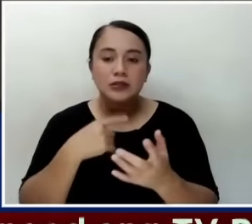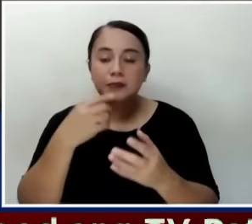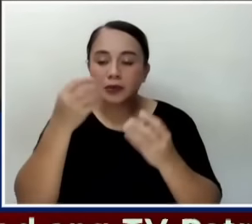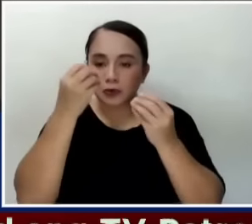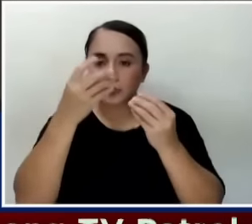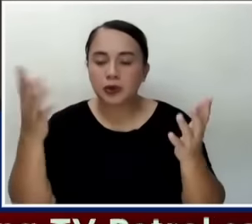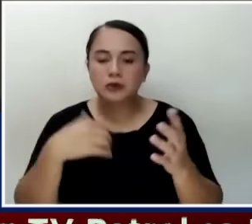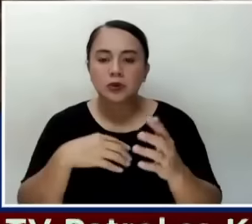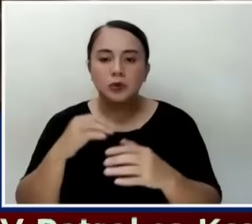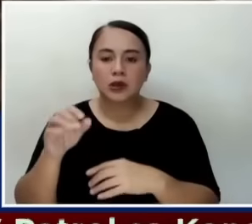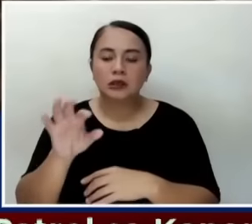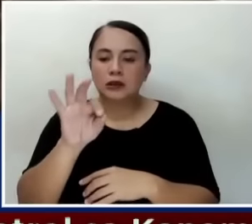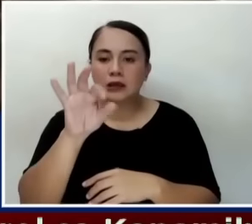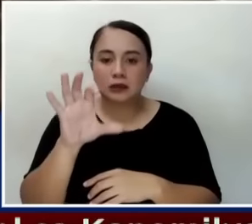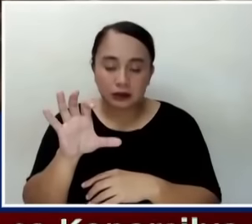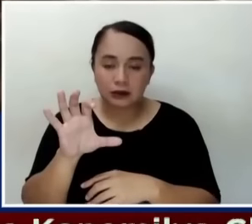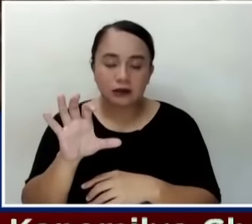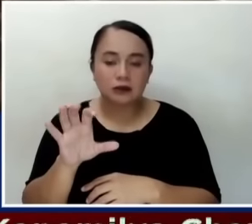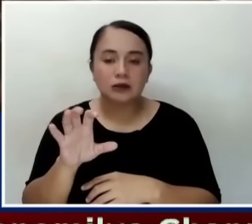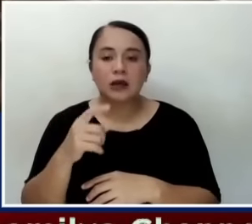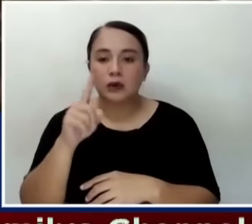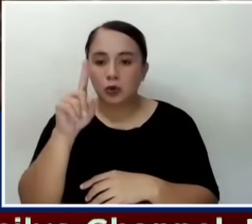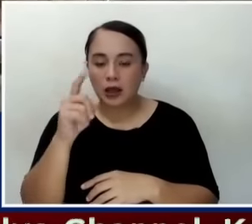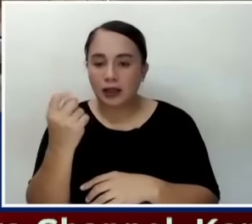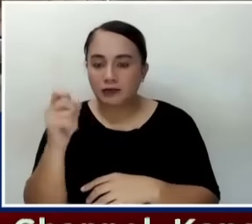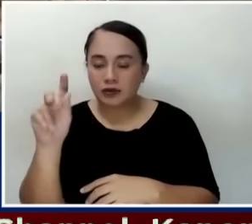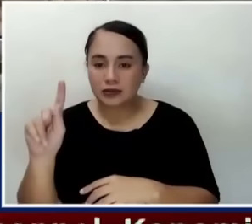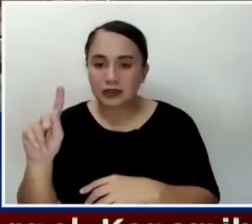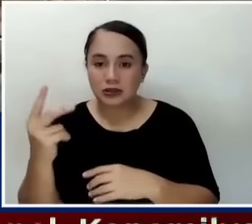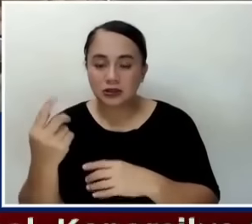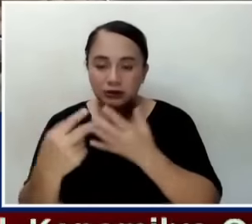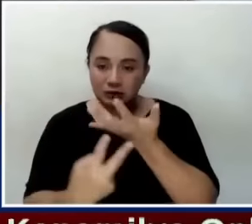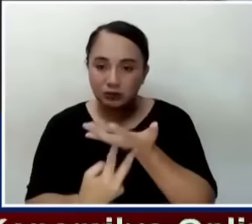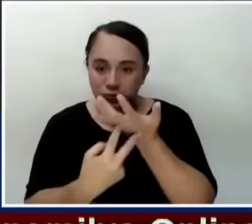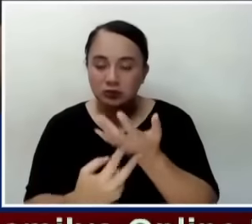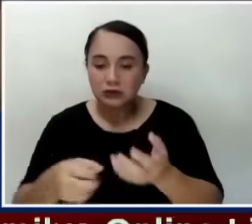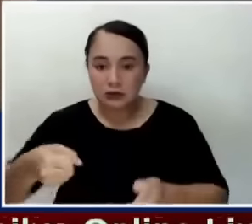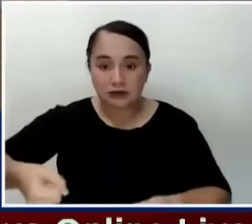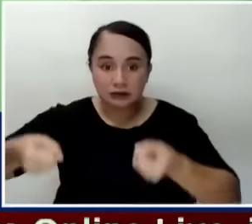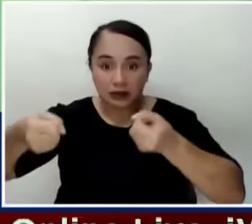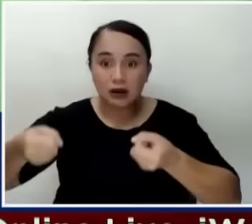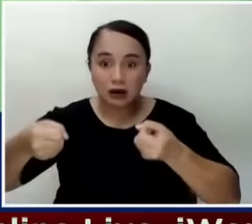na ng 900 pesos ang kada 11 kilogram na tangke. Pero sa halip na magtaas ng presyo